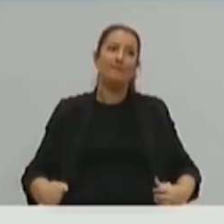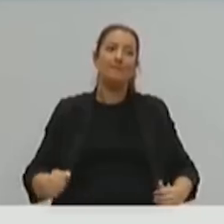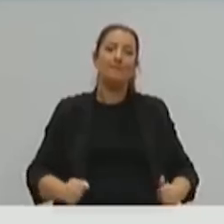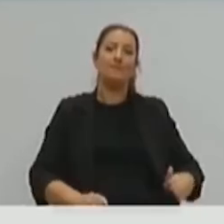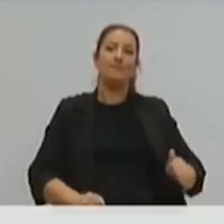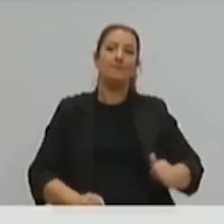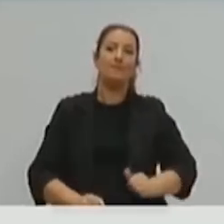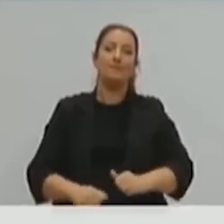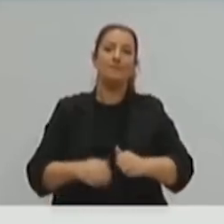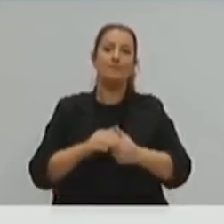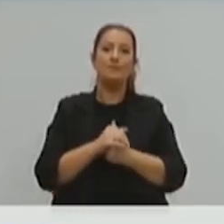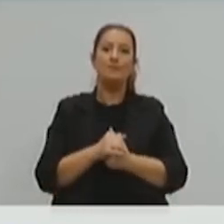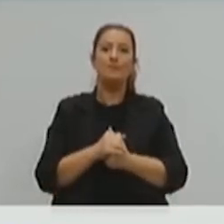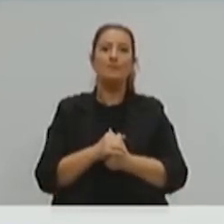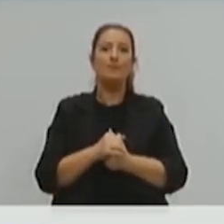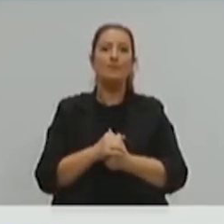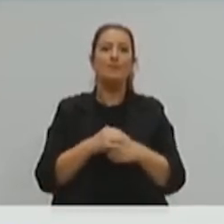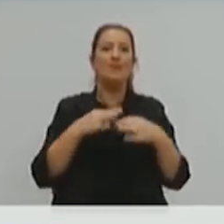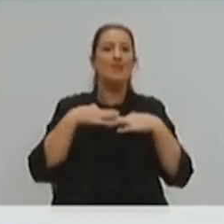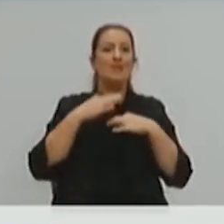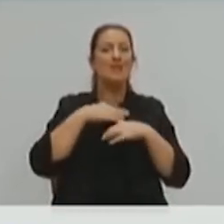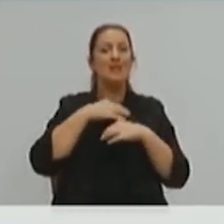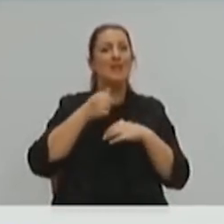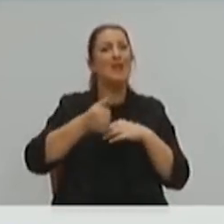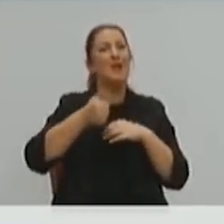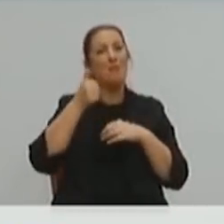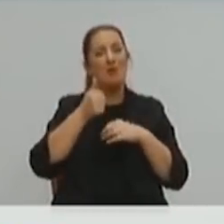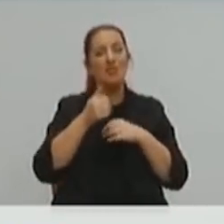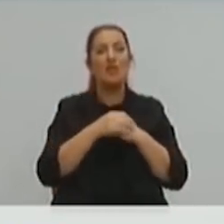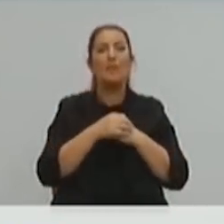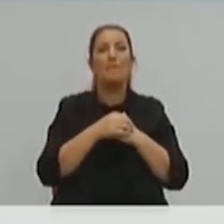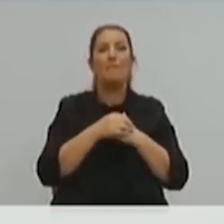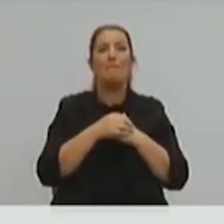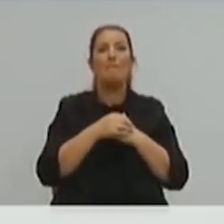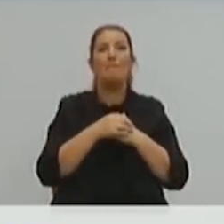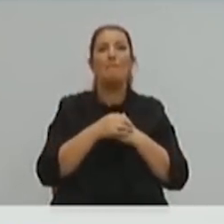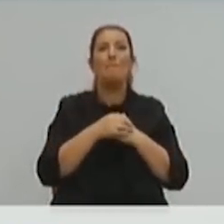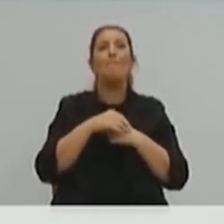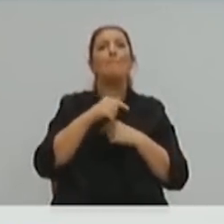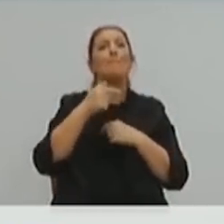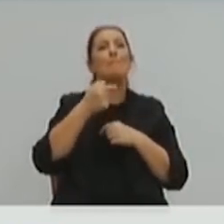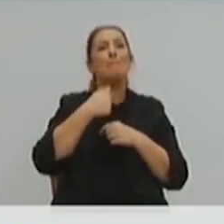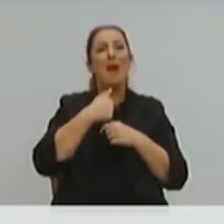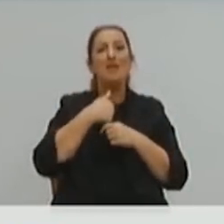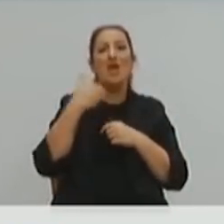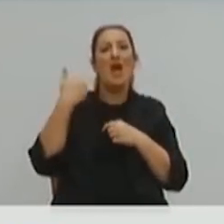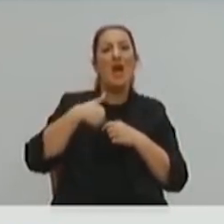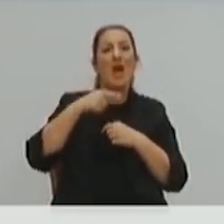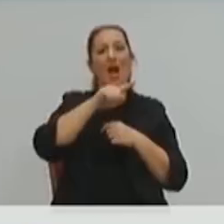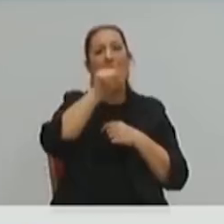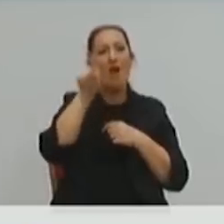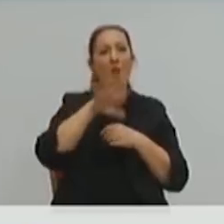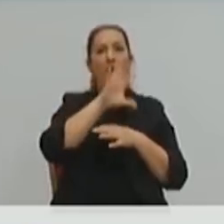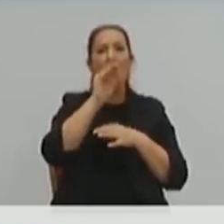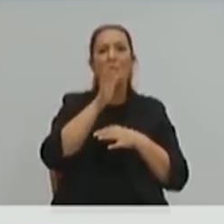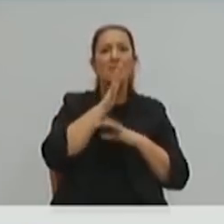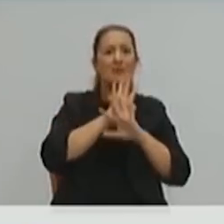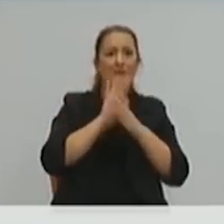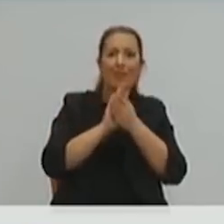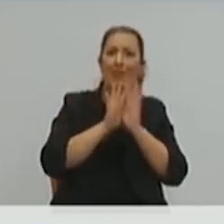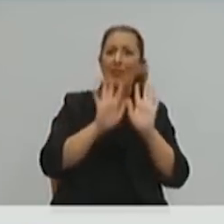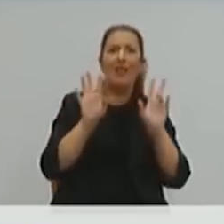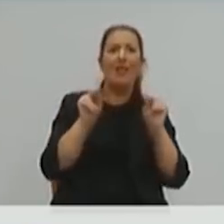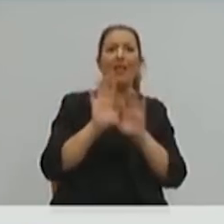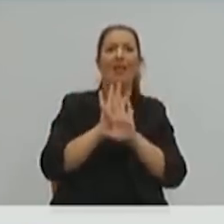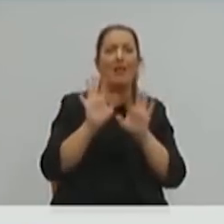Arkadaş, Sayın Başkanım, bence kifayeti müzakere ama yani kamuoyuna verilmesi gereken mesajlar verildi diye düşünüyorum. Eklemek istediğiniz